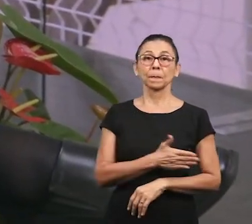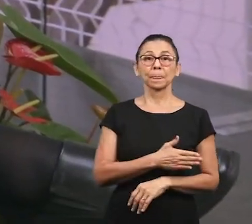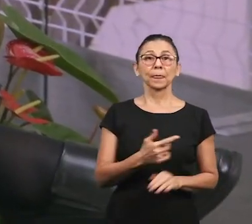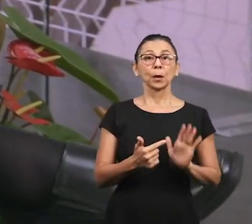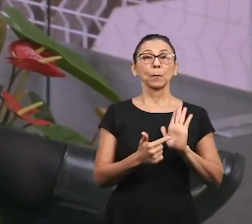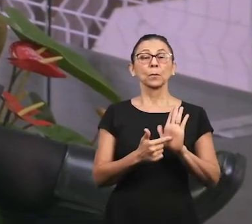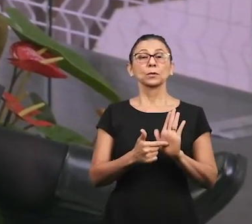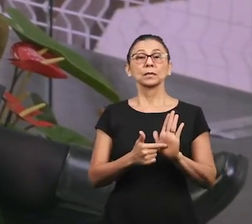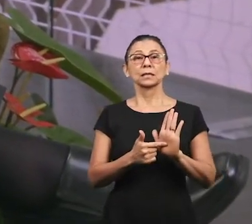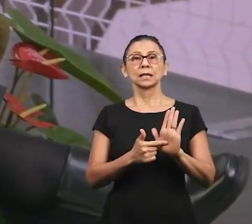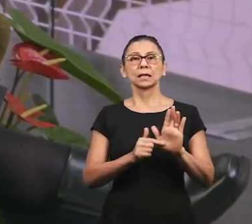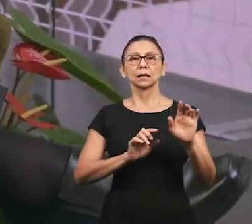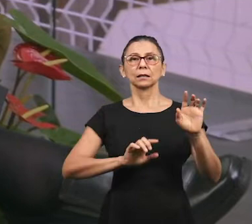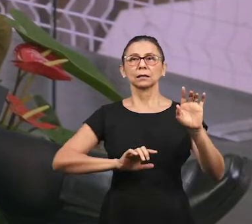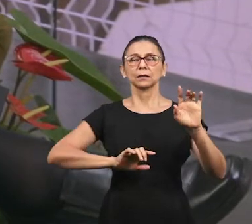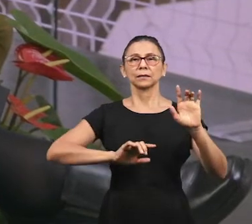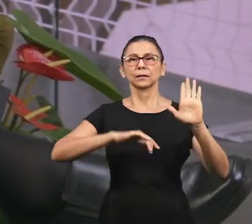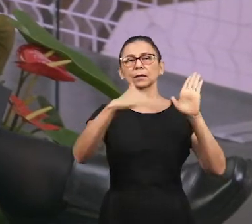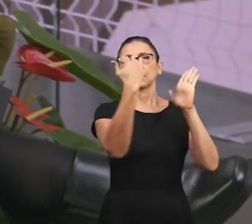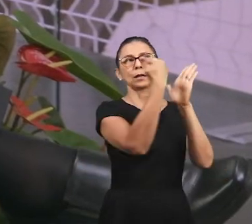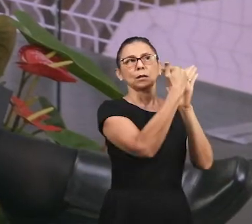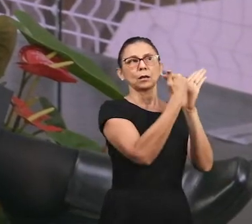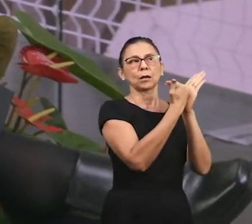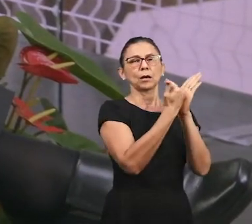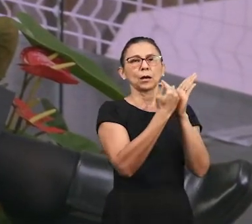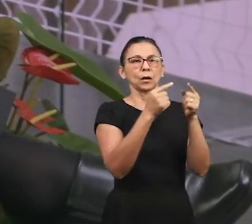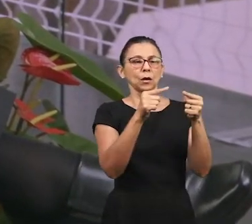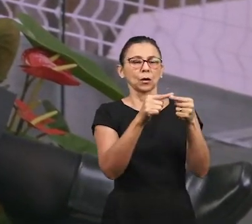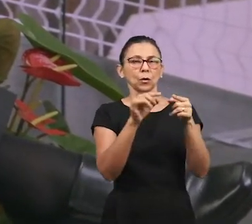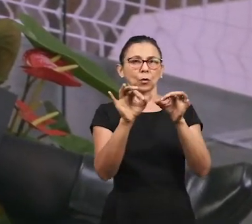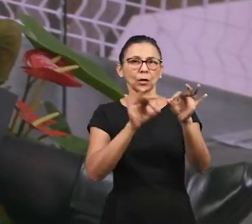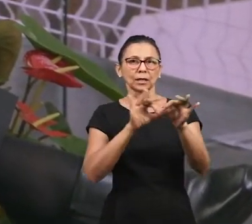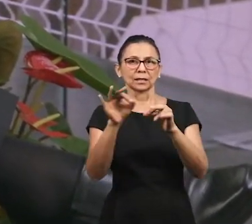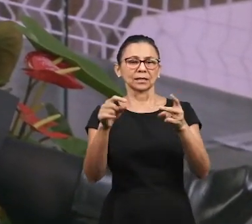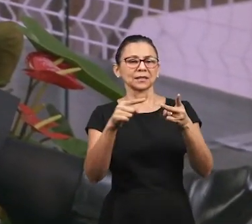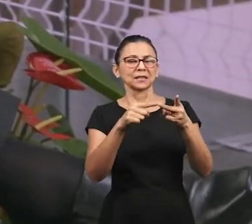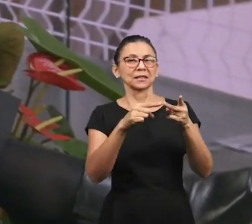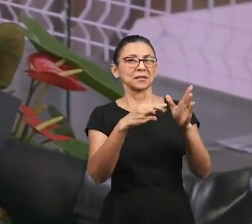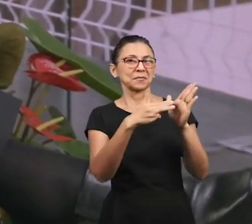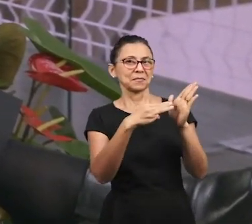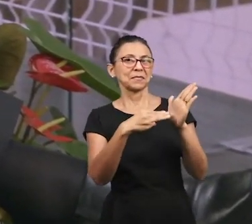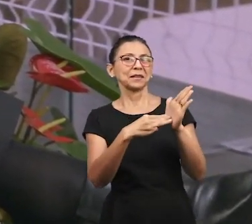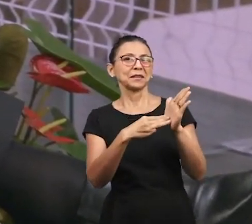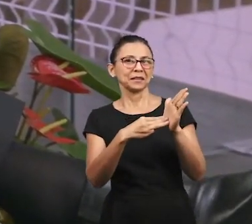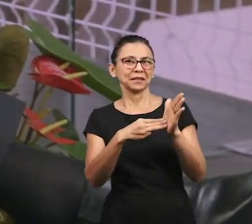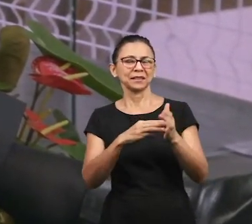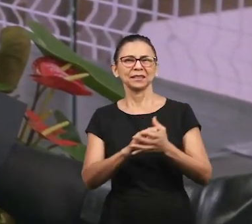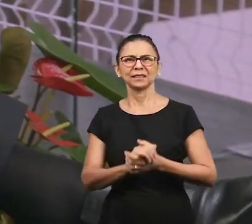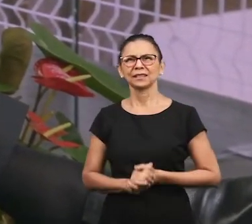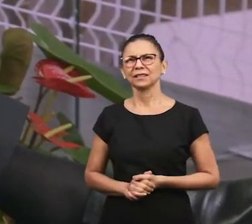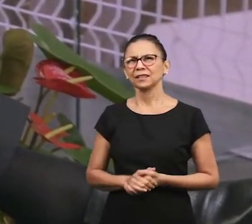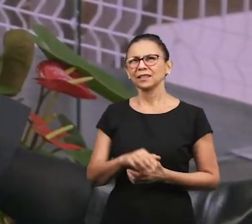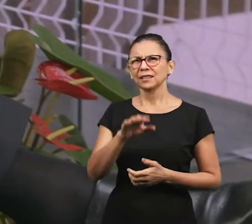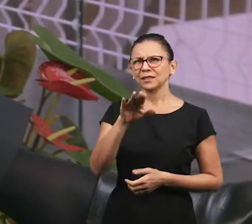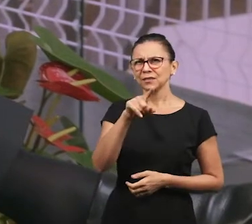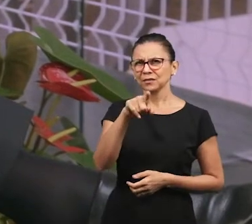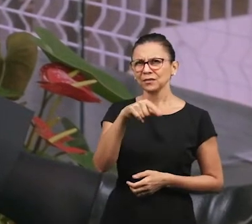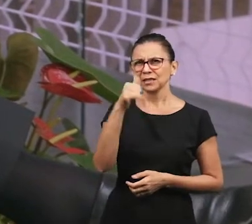мы представим вам рубрику «Организация и методы». Родители, матери, отцы,